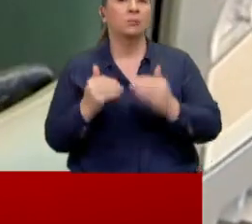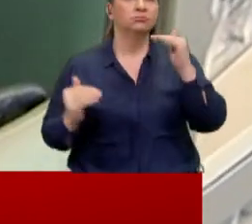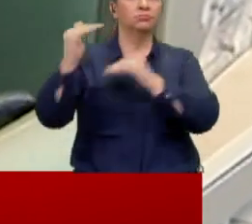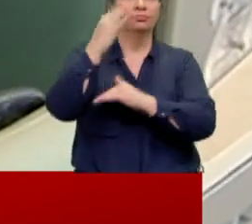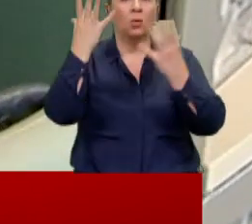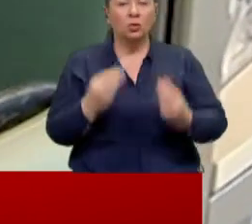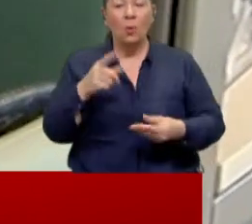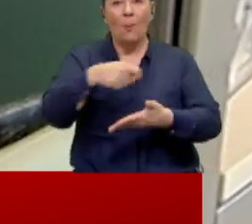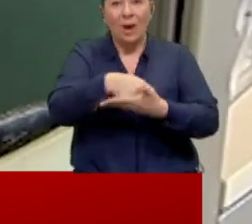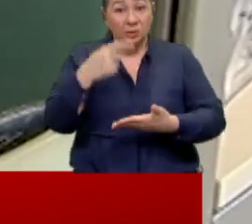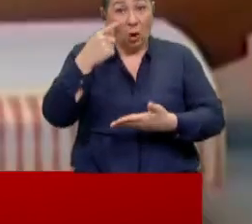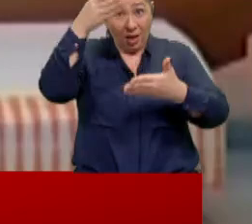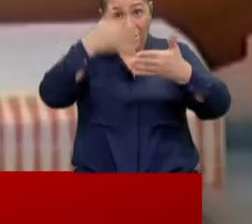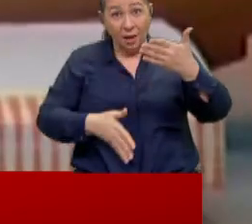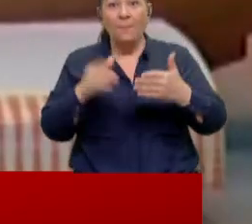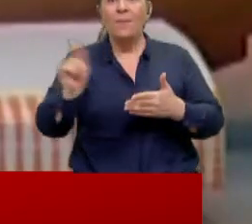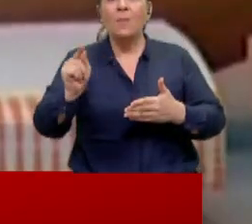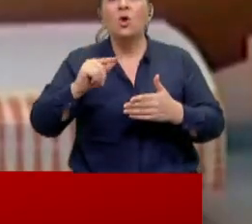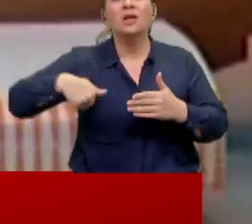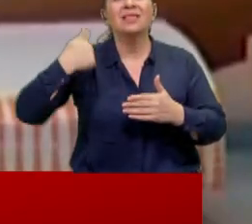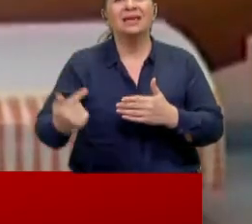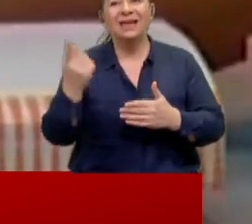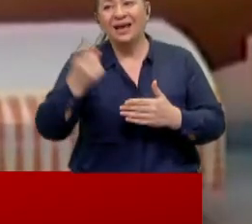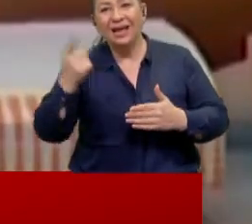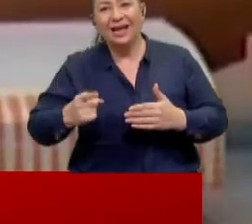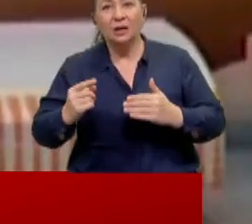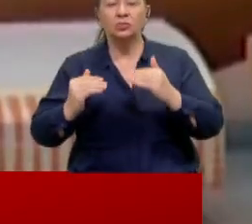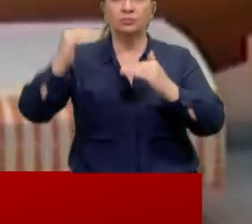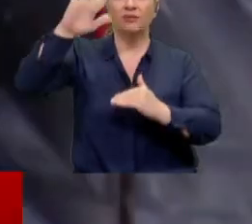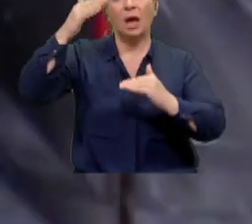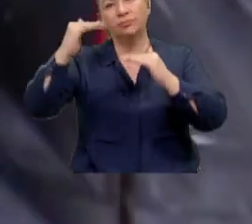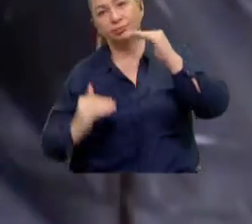liraya yükseldi. Bu maaşlar memurun kademesine göre değişiyor, azalıyor ya da artıyor.